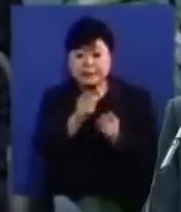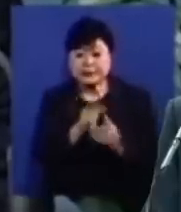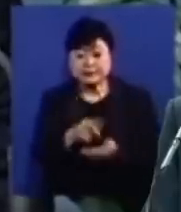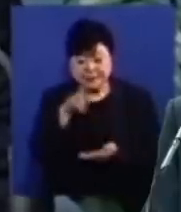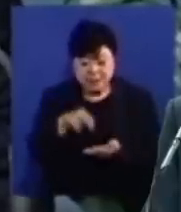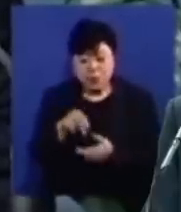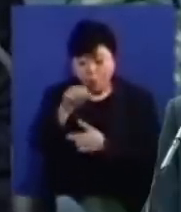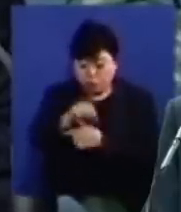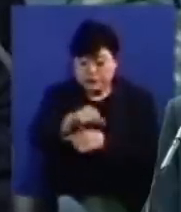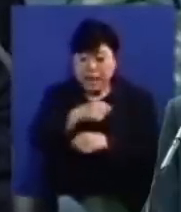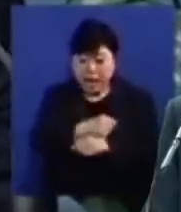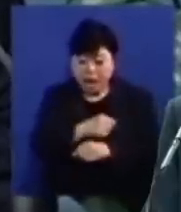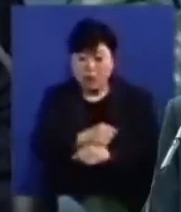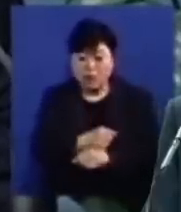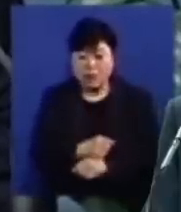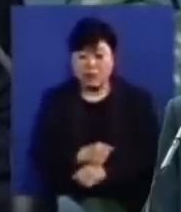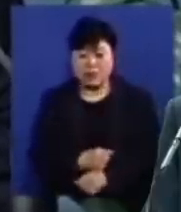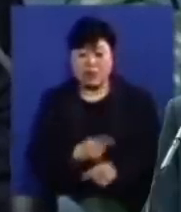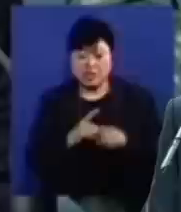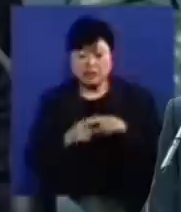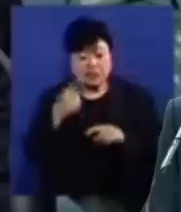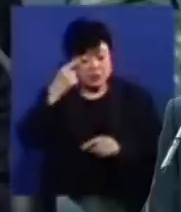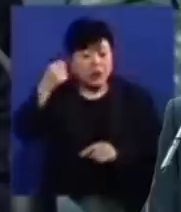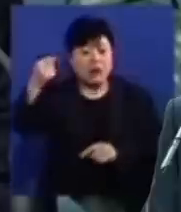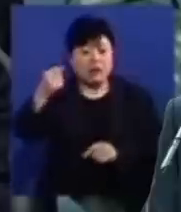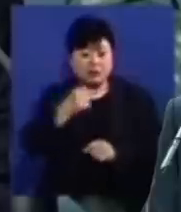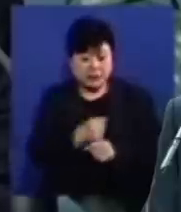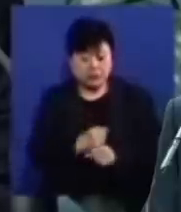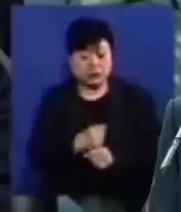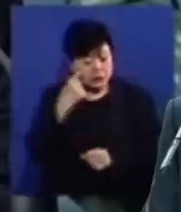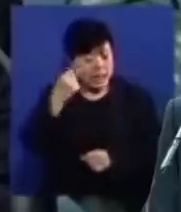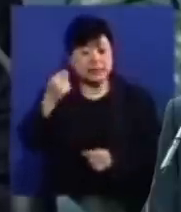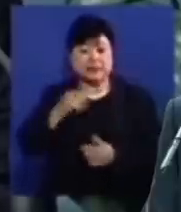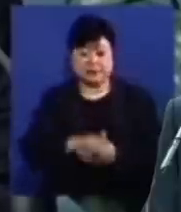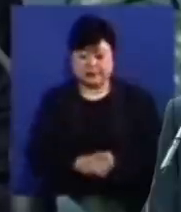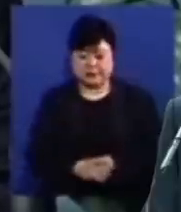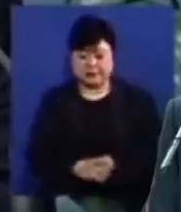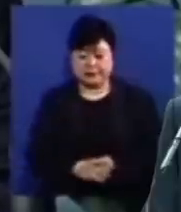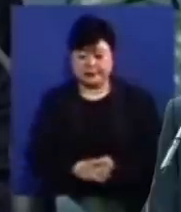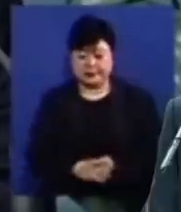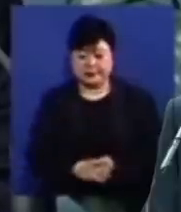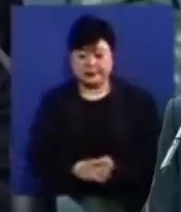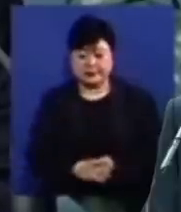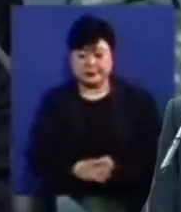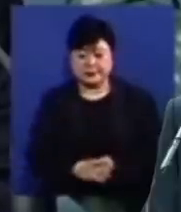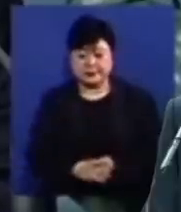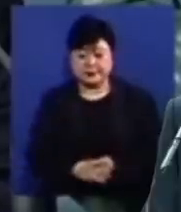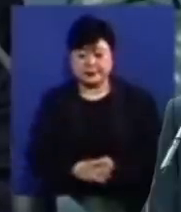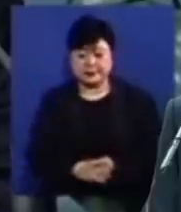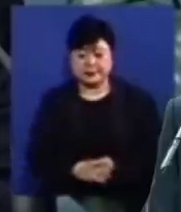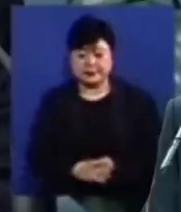읽고 묵상하고 긍정적으로 적극적으로 창조적으로 생각하십시오.